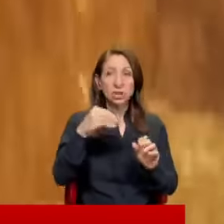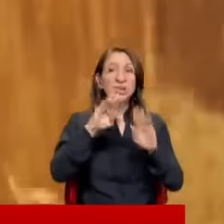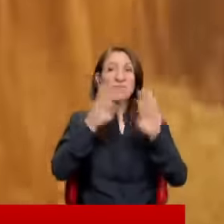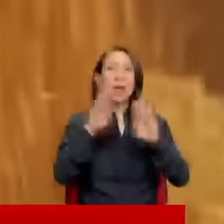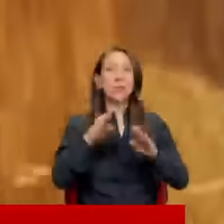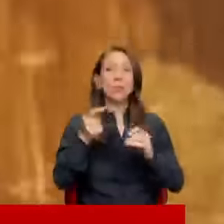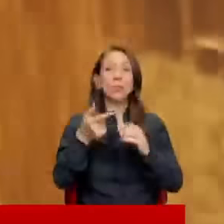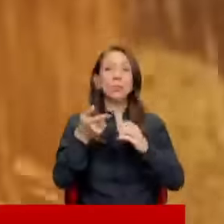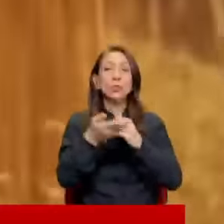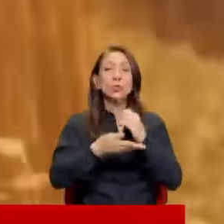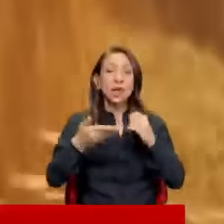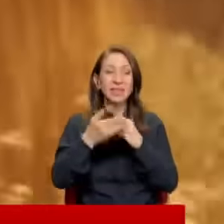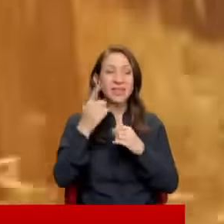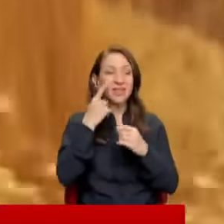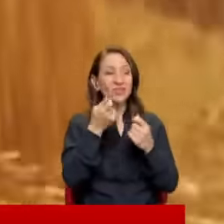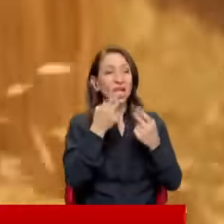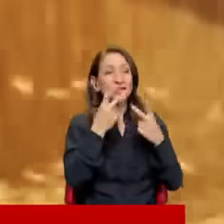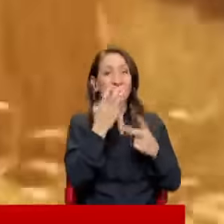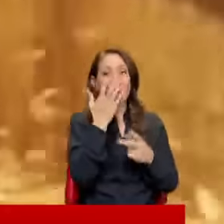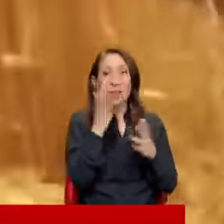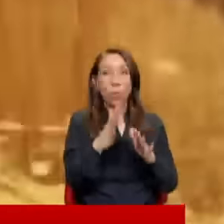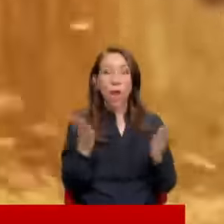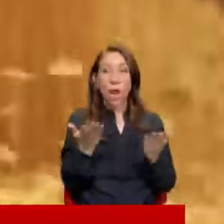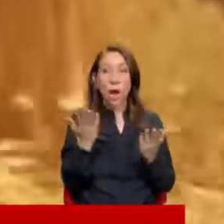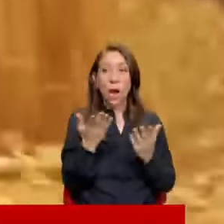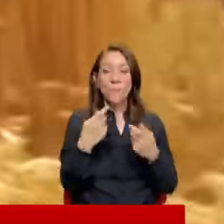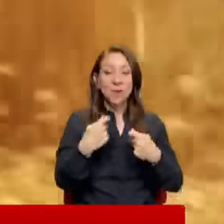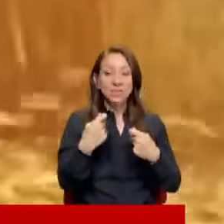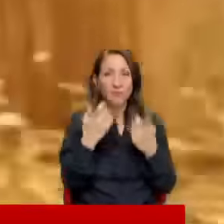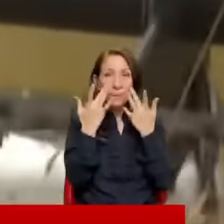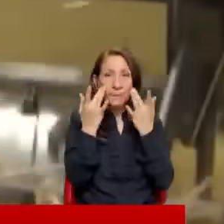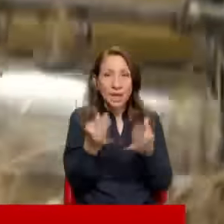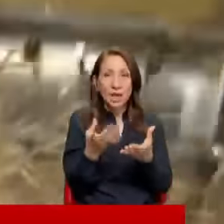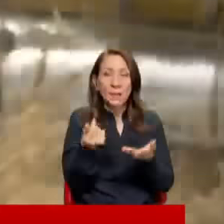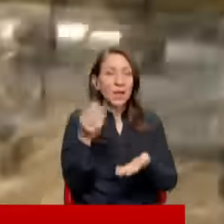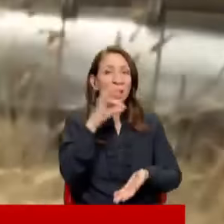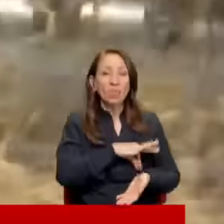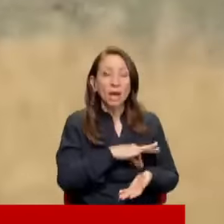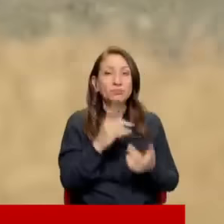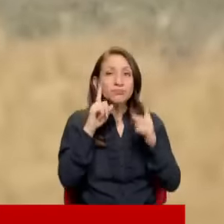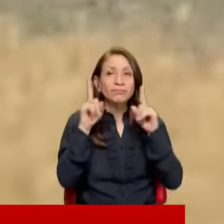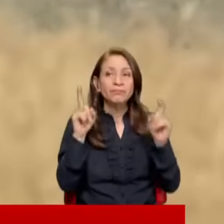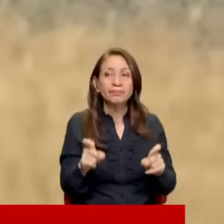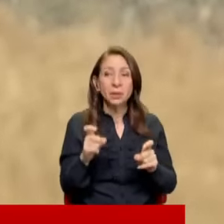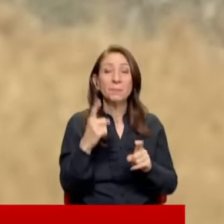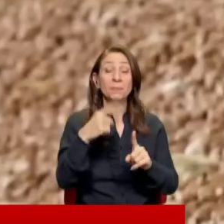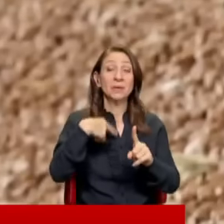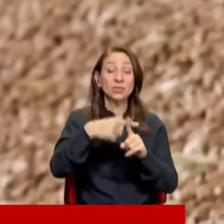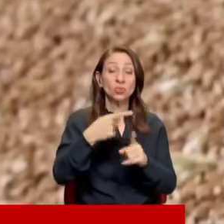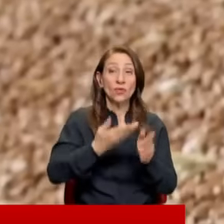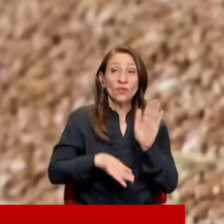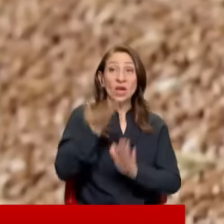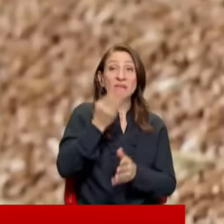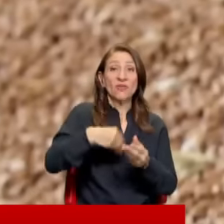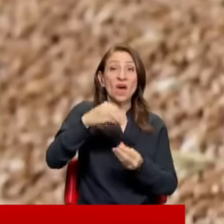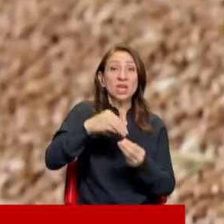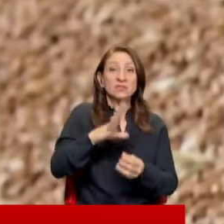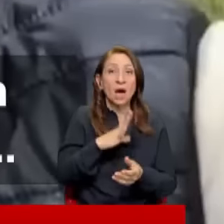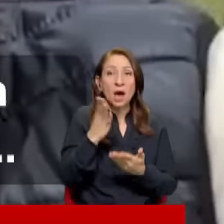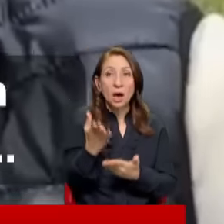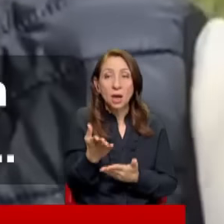Çiftçiler buğdaya devletin fiyat açıklamasını bekliyor hala maliyetler ortada kazanacakları İsa meçhul bir de yüksek faiz yükü var artık